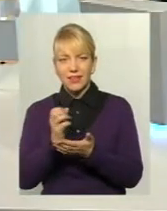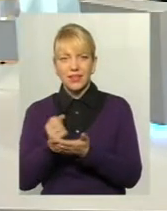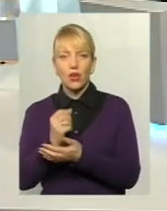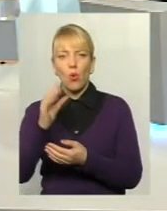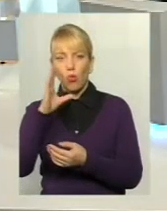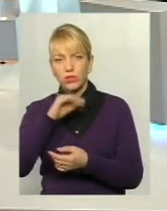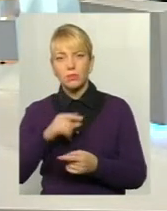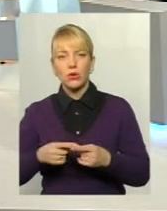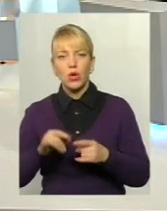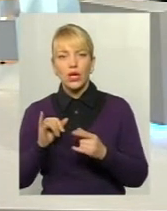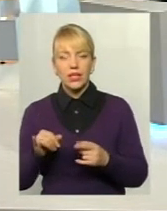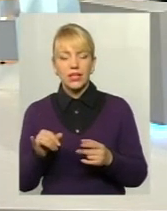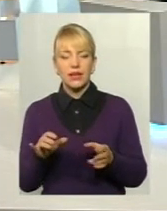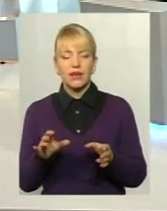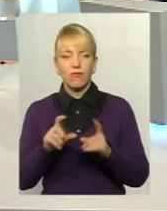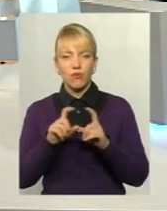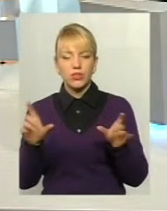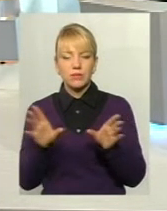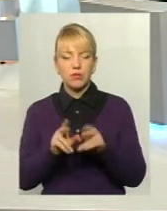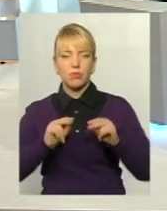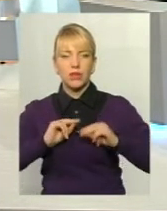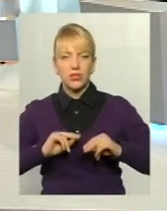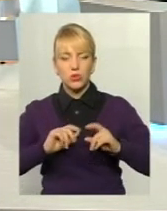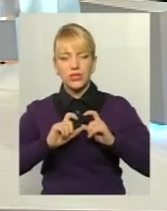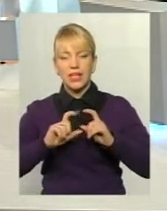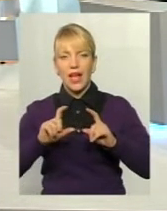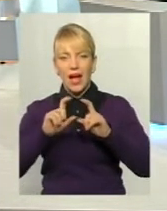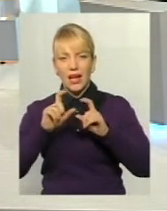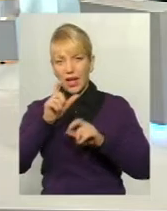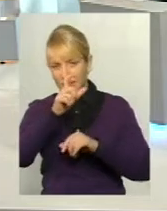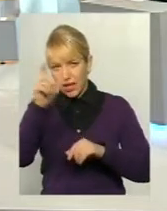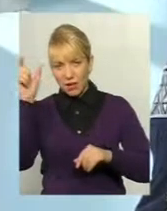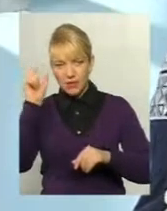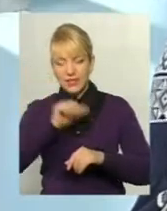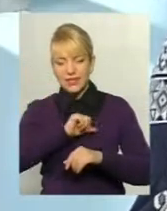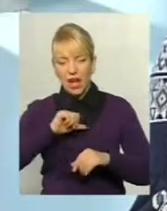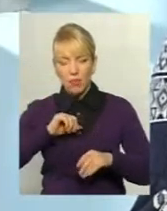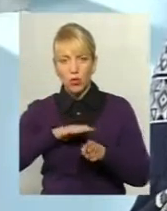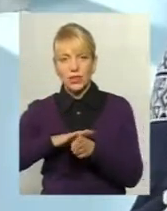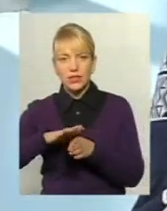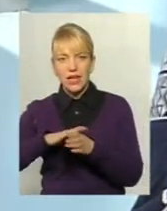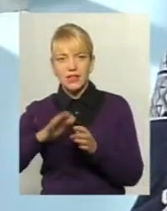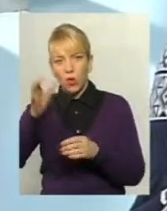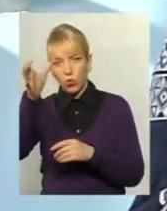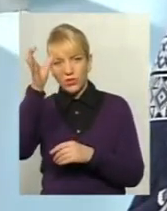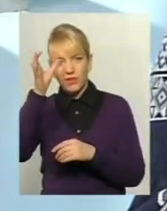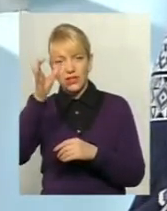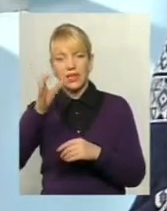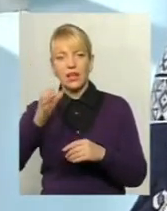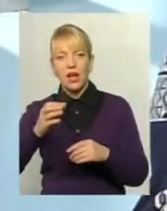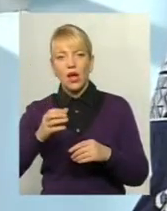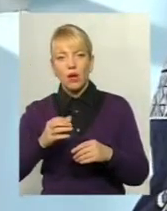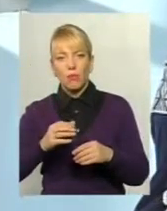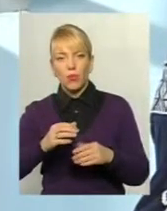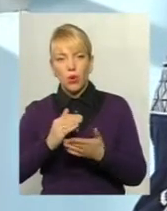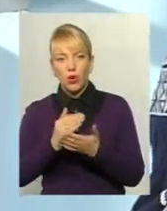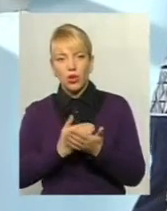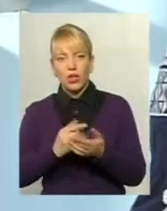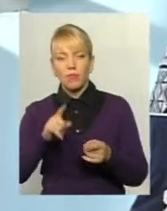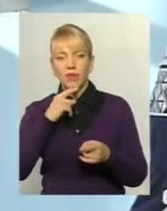дійсно тісно працює з академією саме в реалізації таких освітніх програм. Також, якщо ми говоримо про кооперацію,